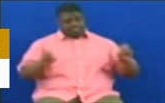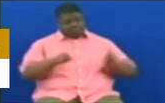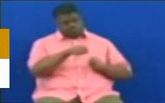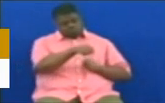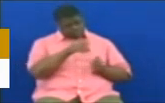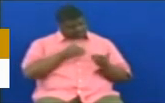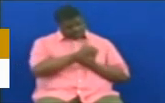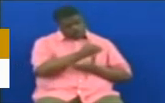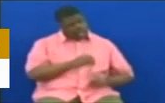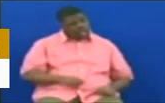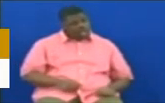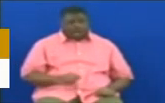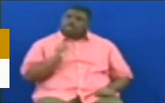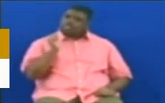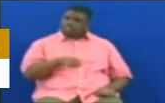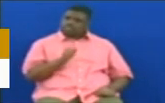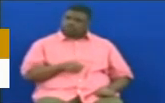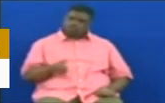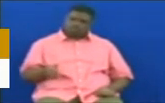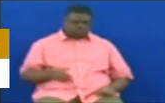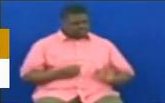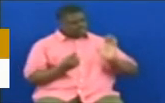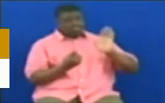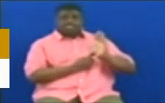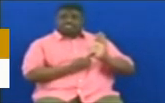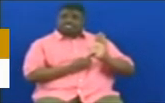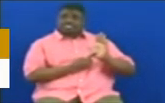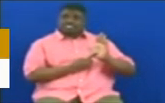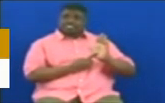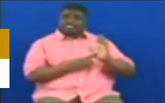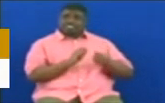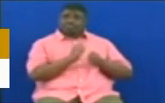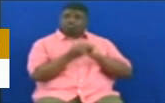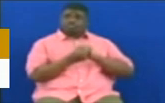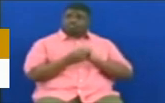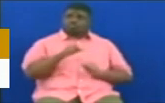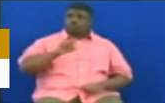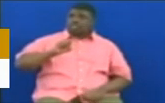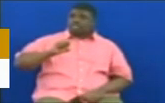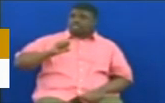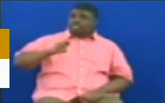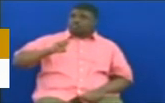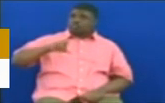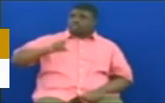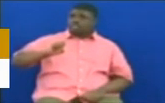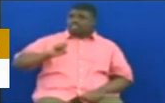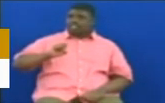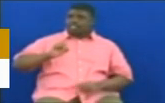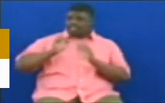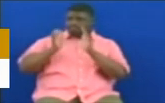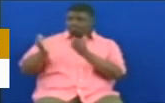kinafikiwa? Ndio. Kifungu cha sita kina marekebisho ya Mheshimiwa Dr. Sware pia. Kifungu cha